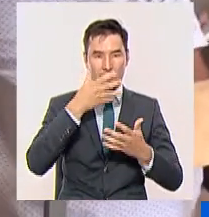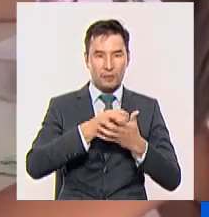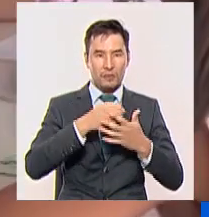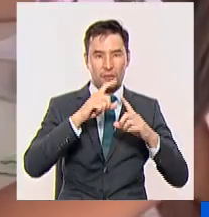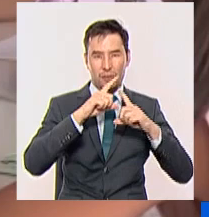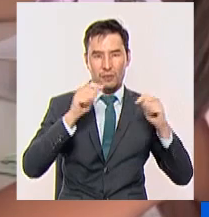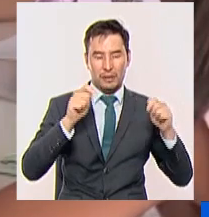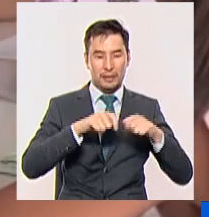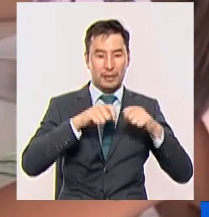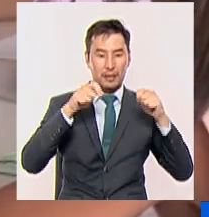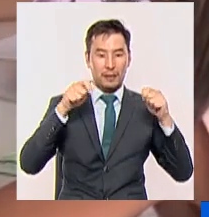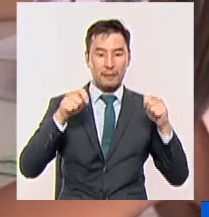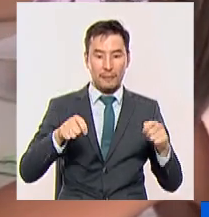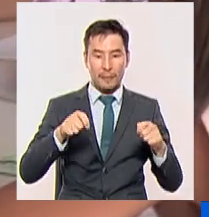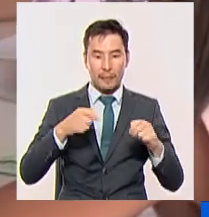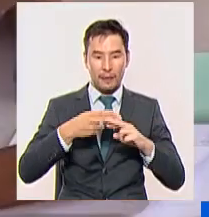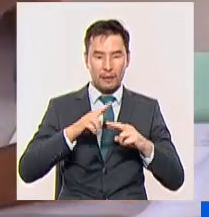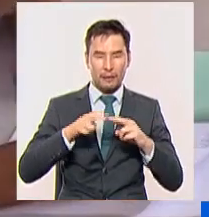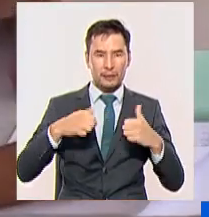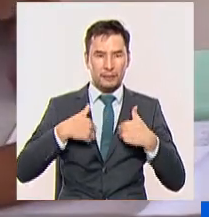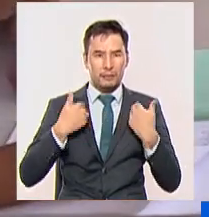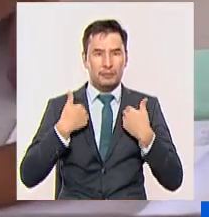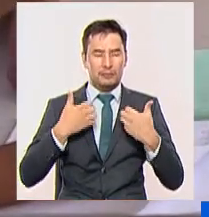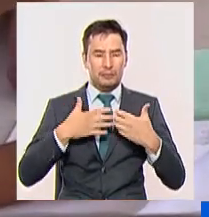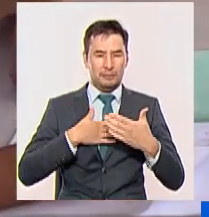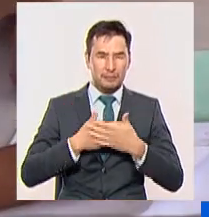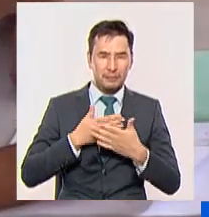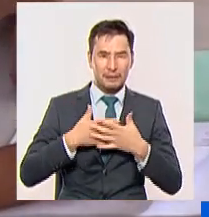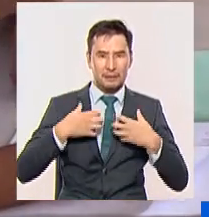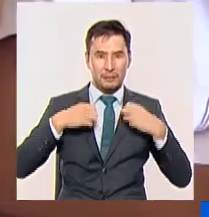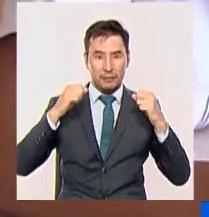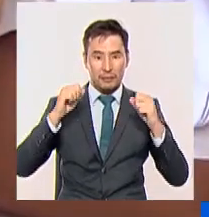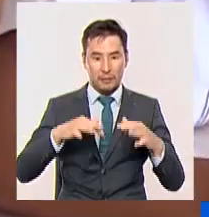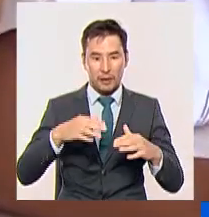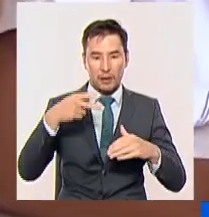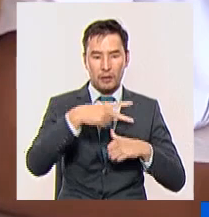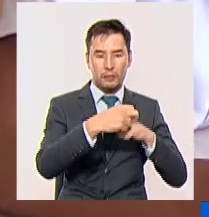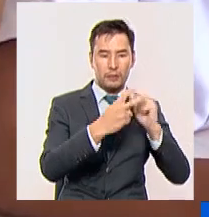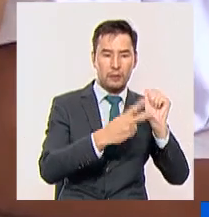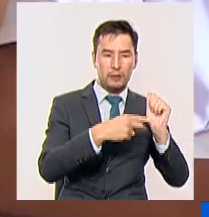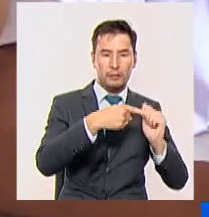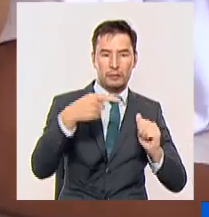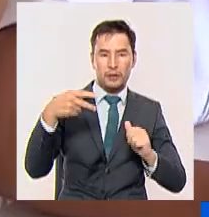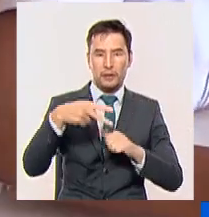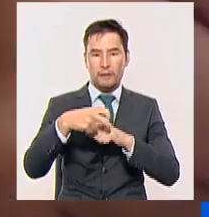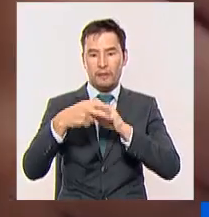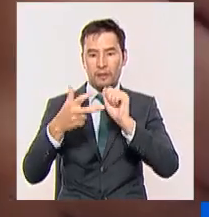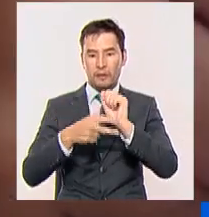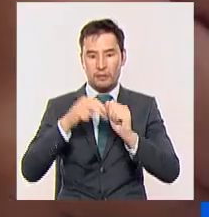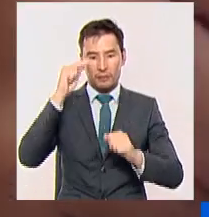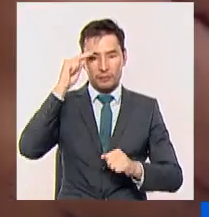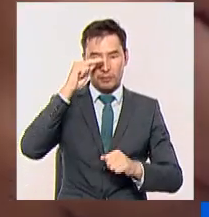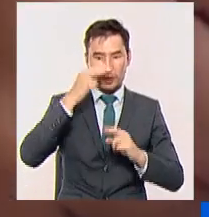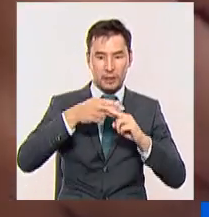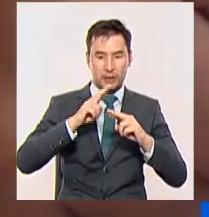алған. Ал өзін көгала қойдай сабаптастаған шошын айтады. Сөзінше 2017-2018 оқу жылында негізі